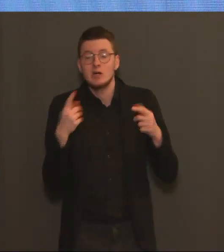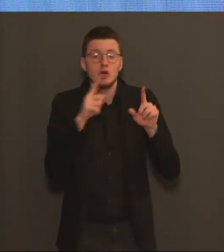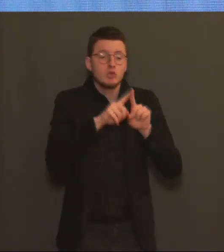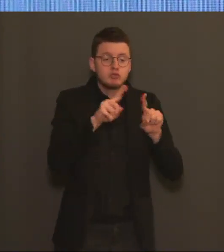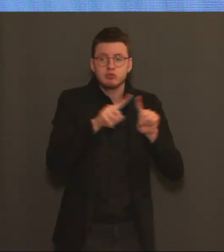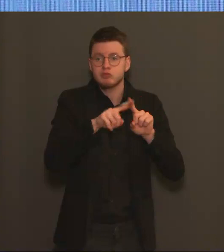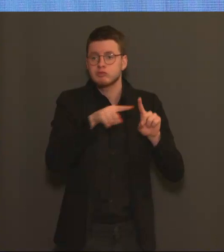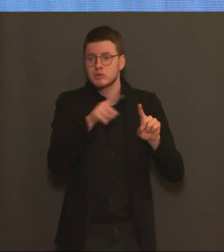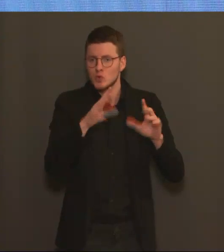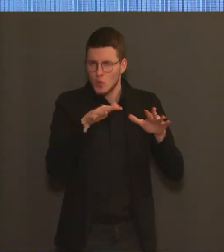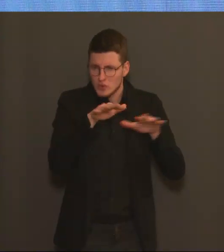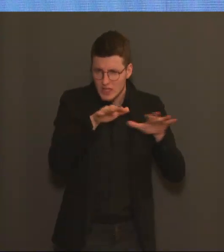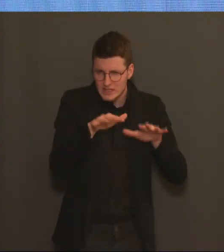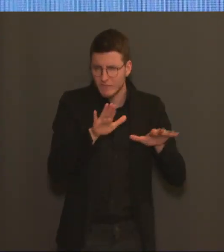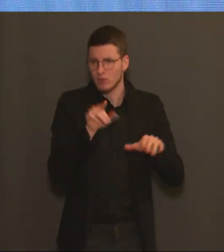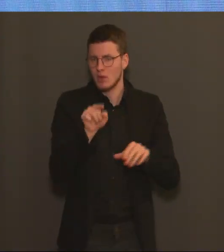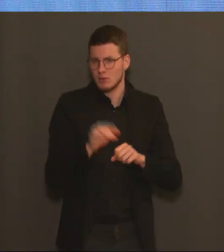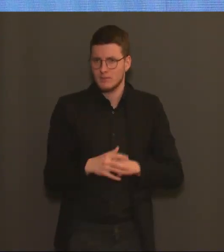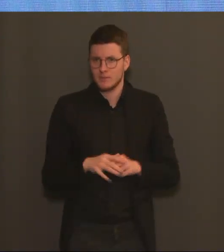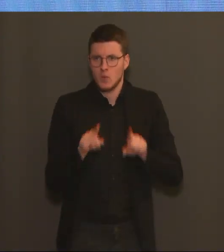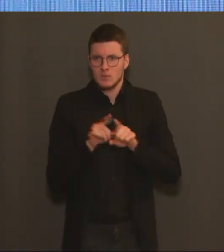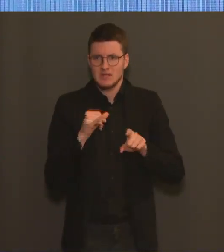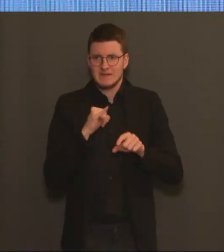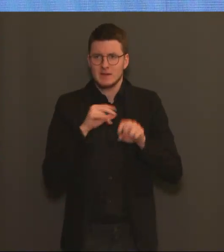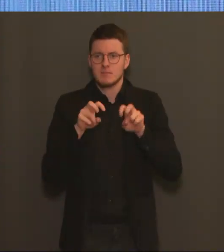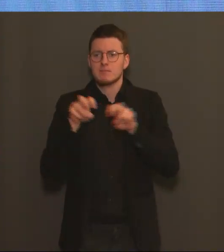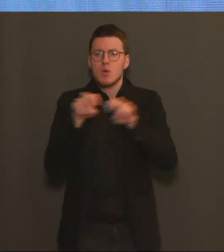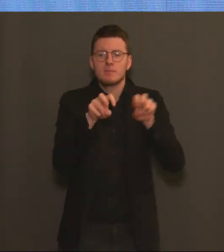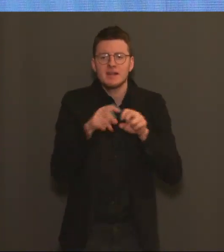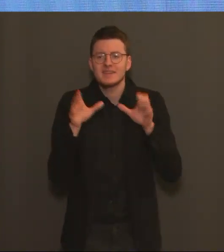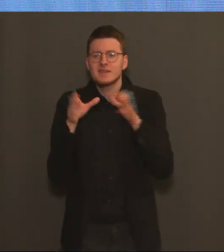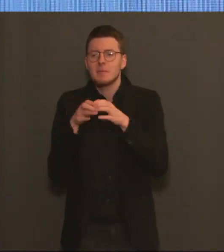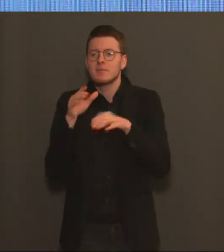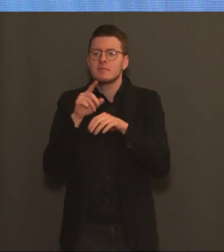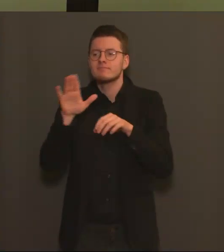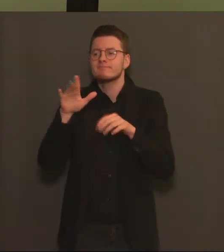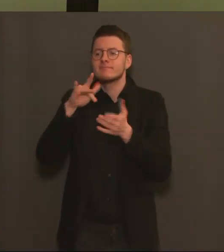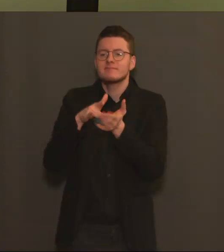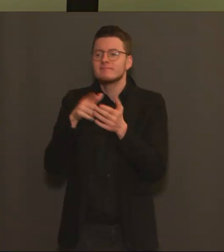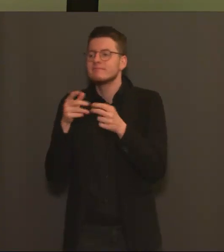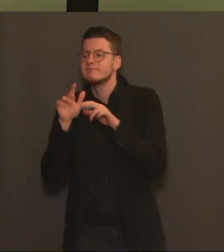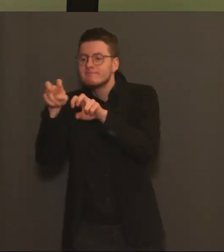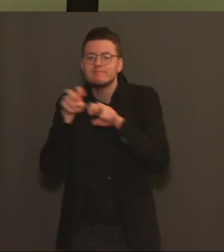organisaties en eventueel de mobiele teams van de centra.